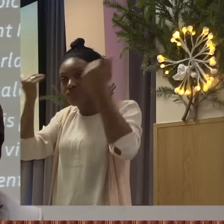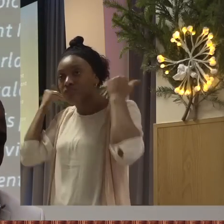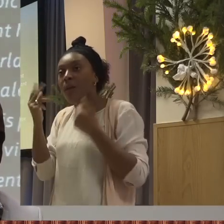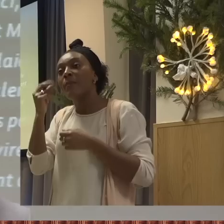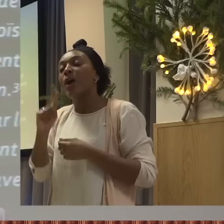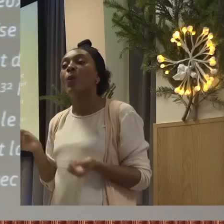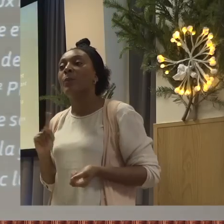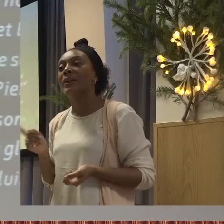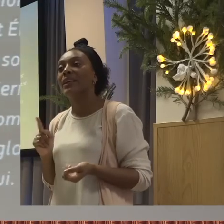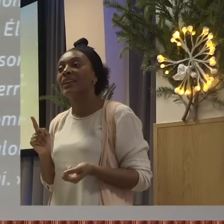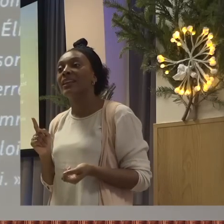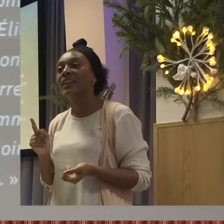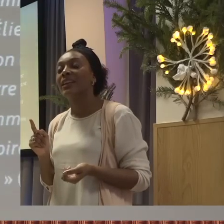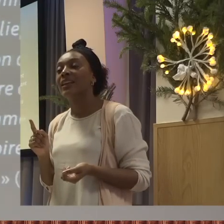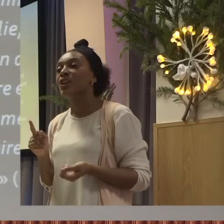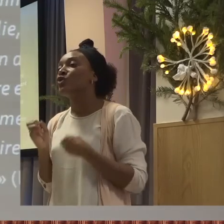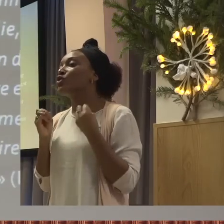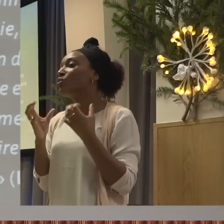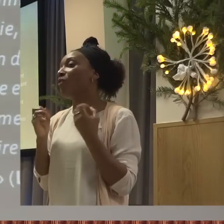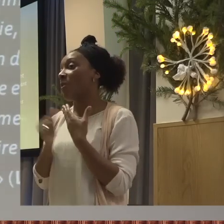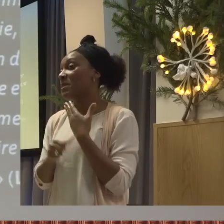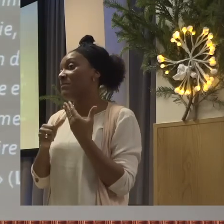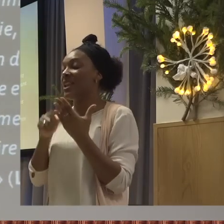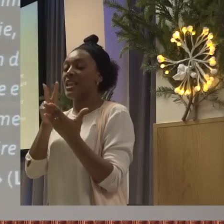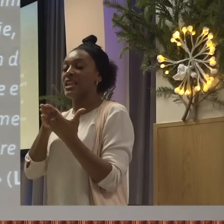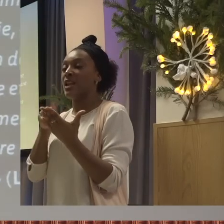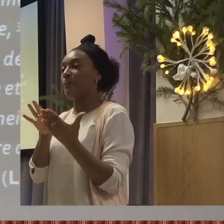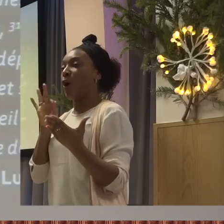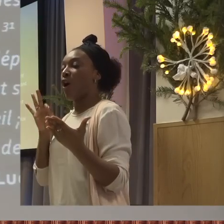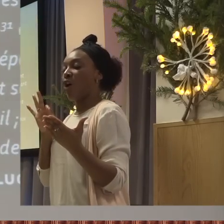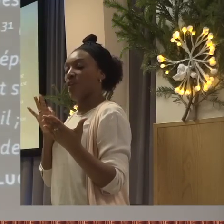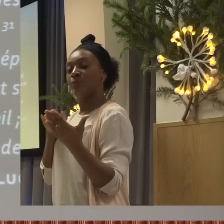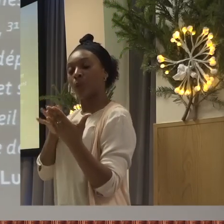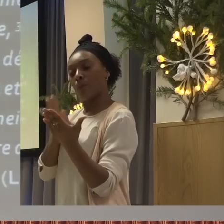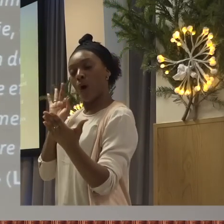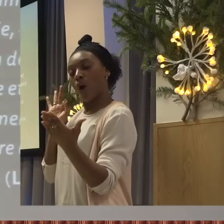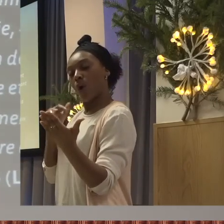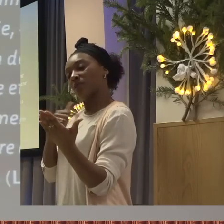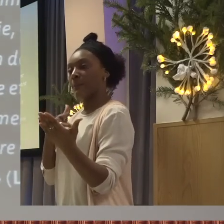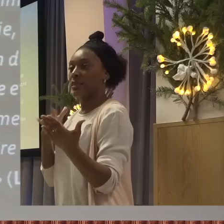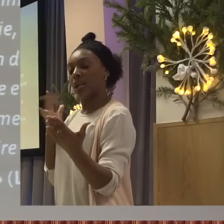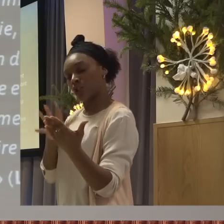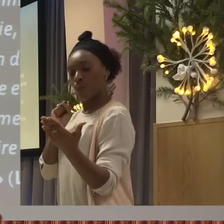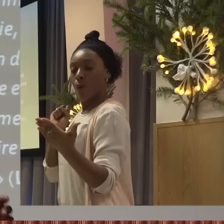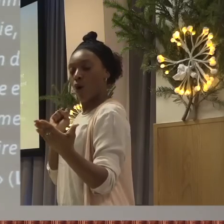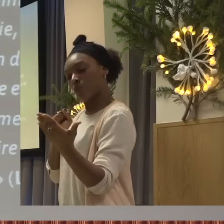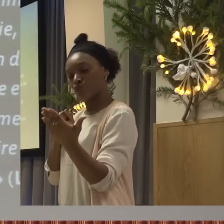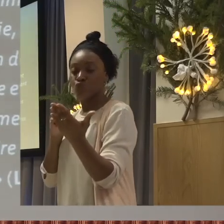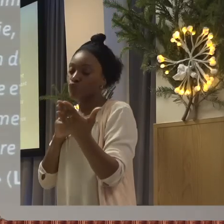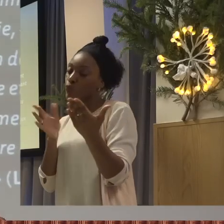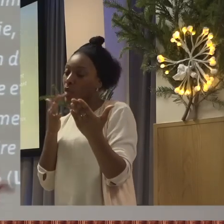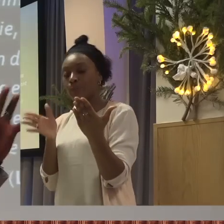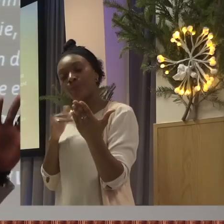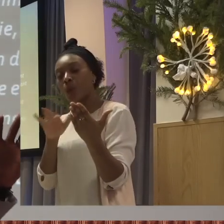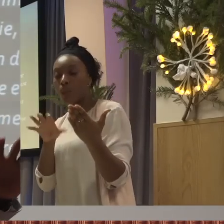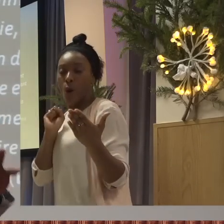Bible? On ne prend que ce qui nous intéresse. Chaque fois, plusieurs fois, je suis revenu sur ce texte, je voyais qu'il